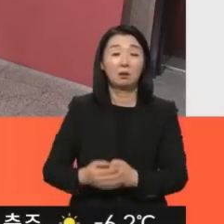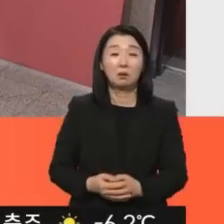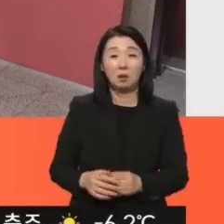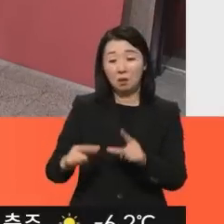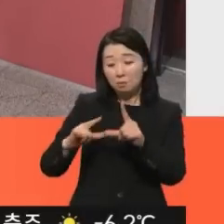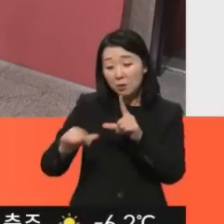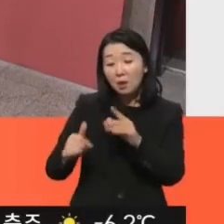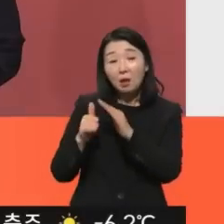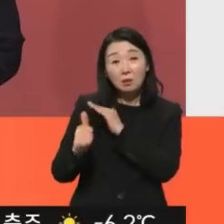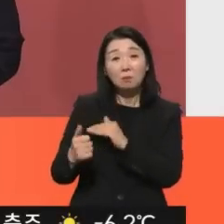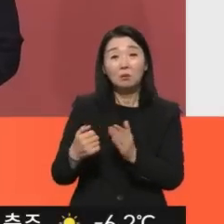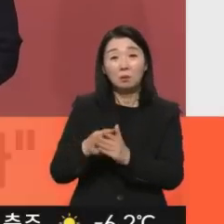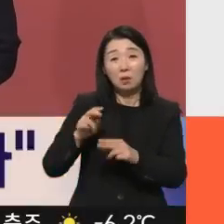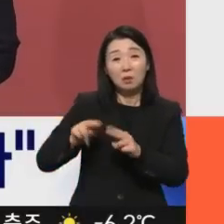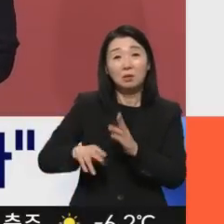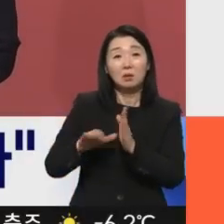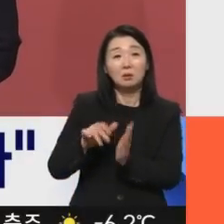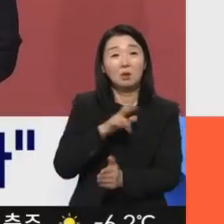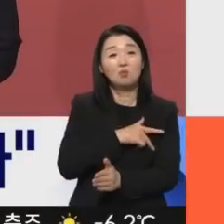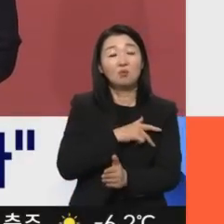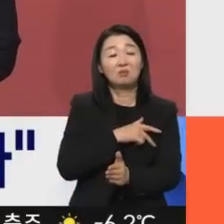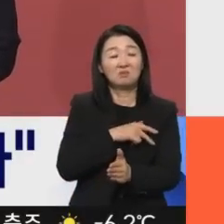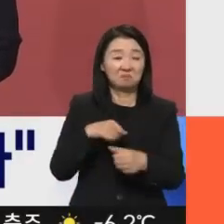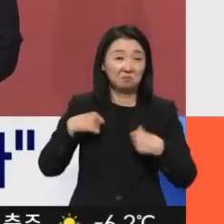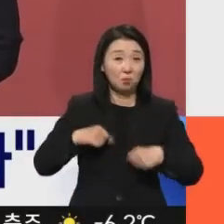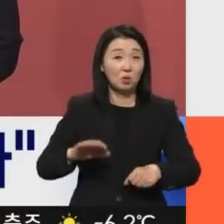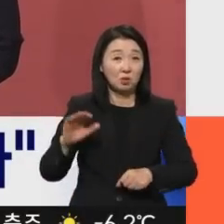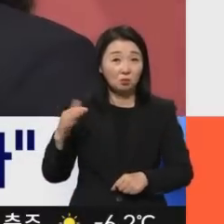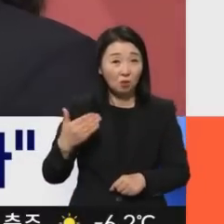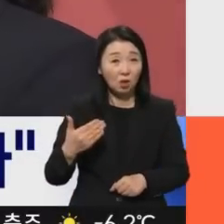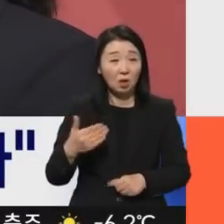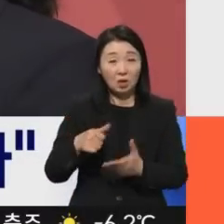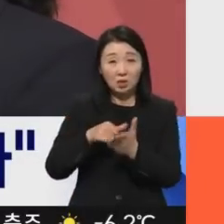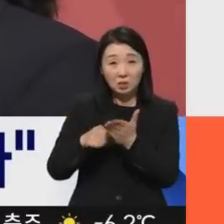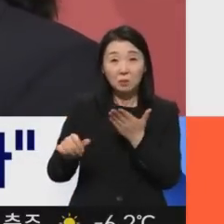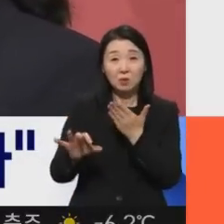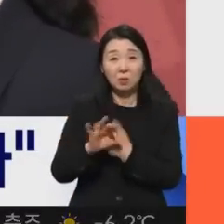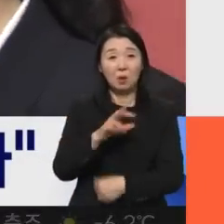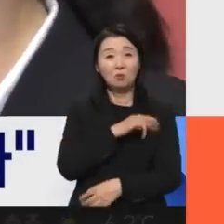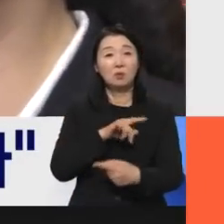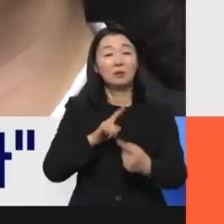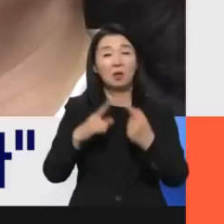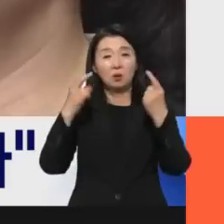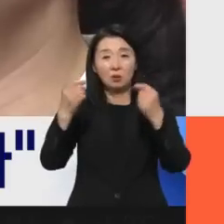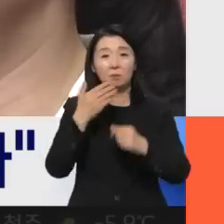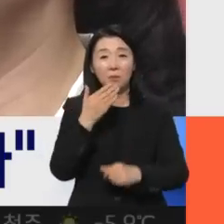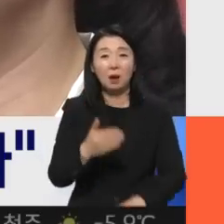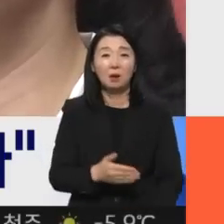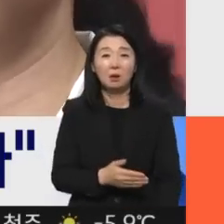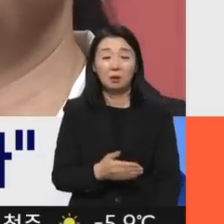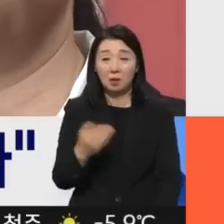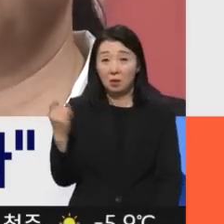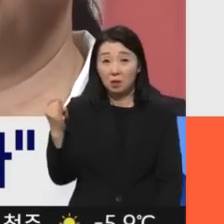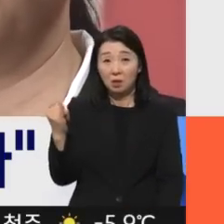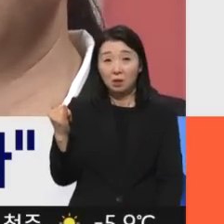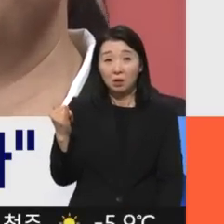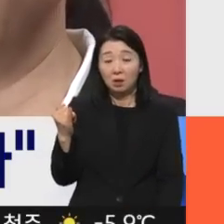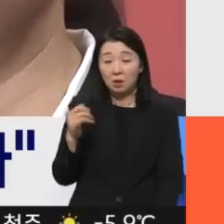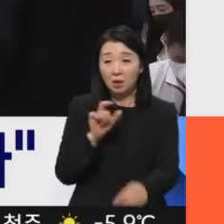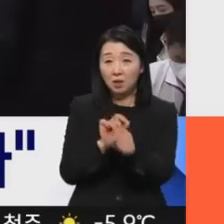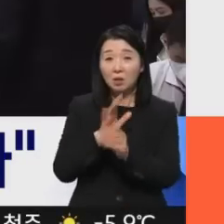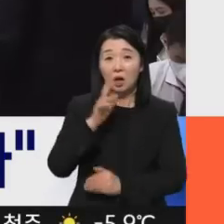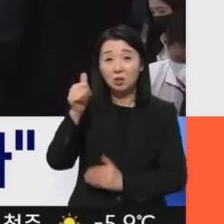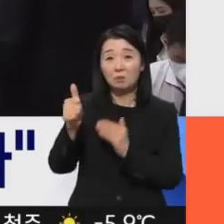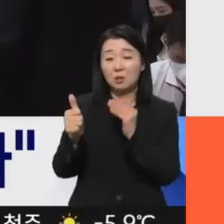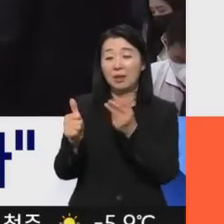비례대표이기 때문에 탈당을 할 경우 의원직을 상실하게 되죠. 반면 제명이 되면 의원직 유지가 가능합니다. 권 의원은 이상민 장관에